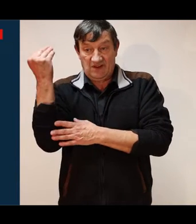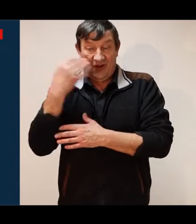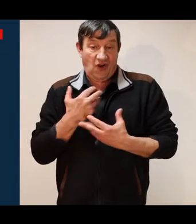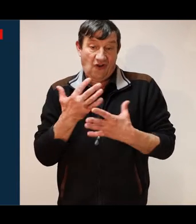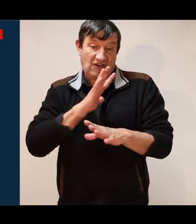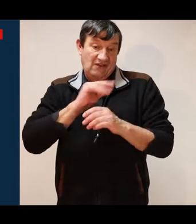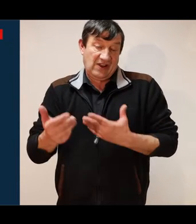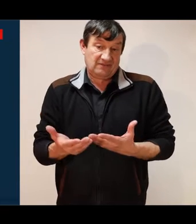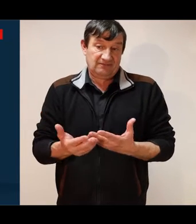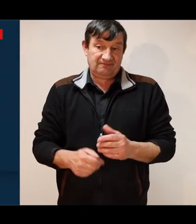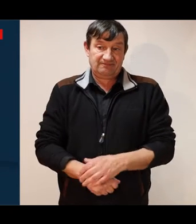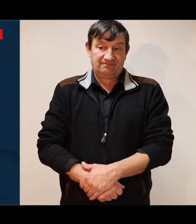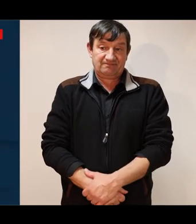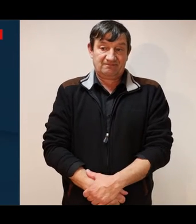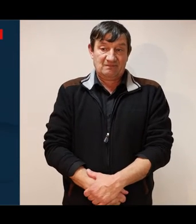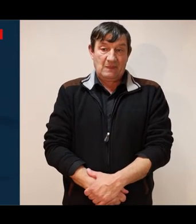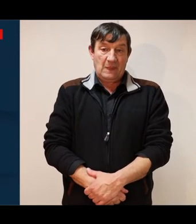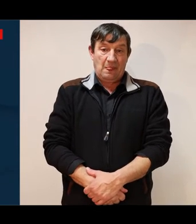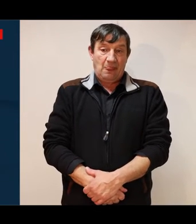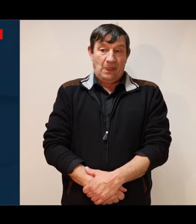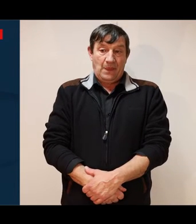souhaitiez mettre en œuvre.